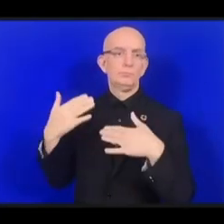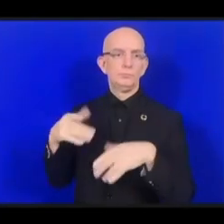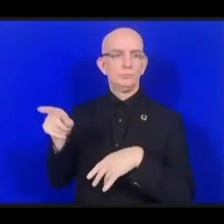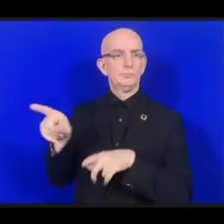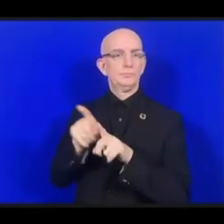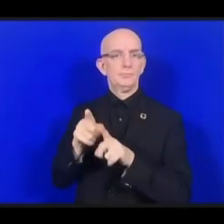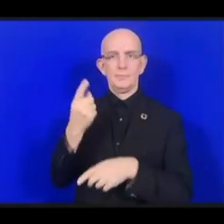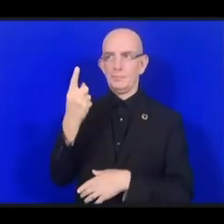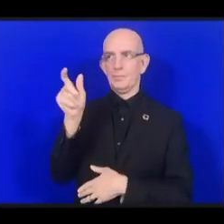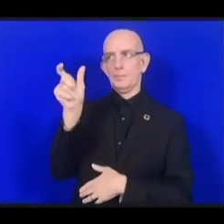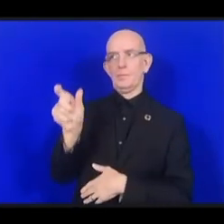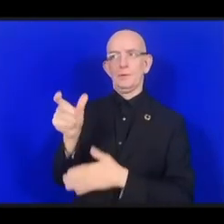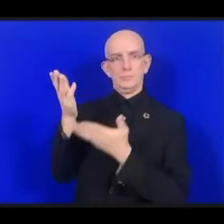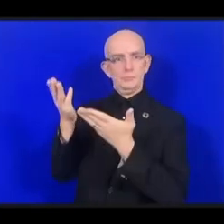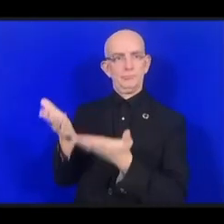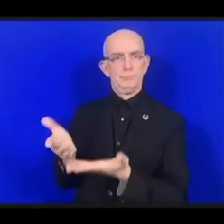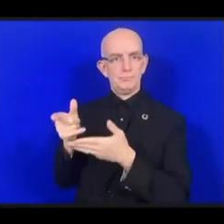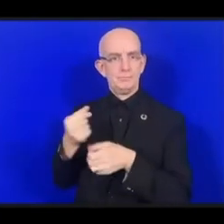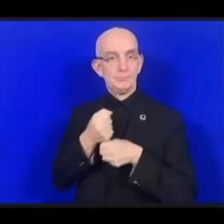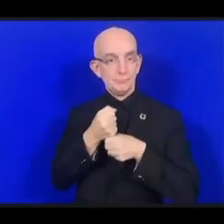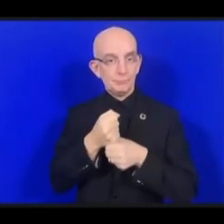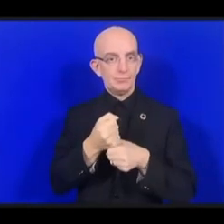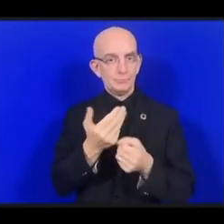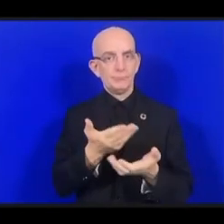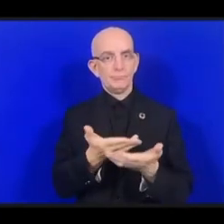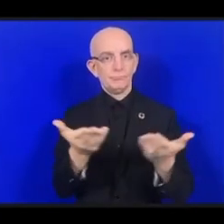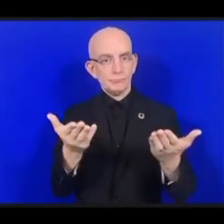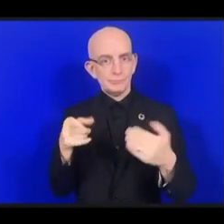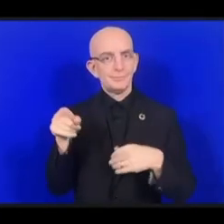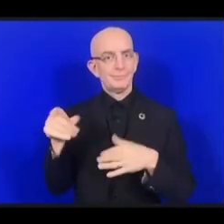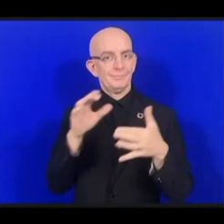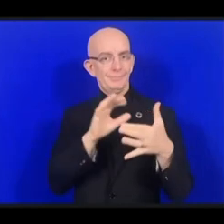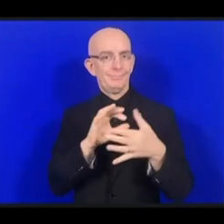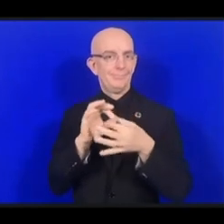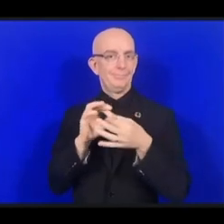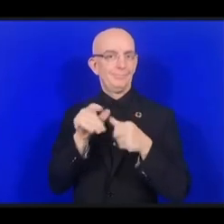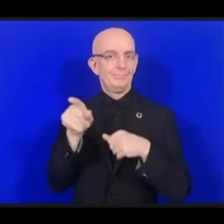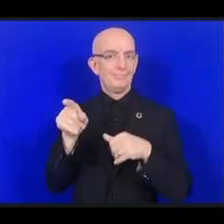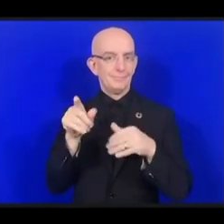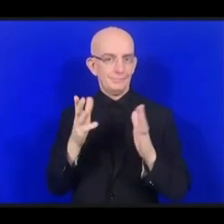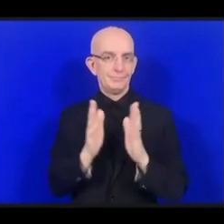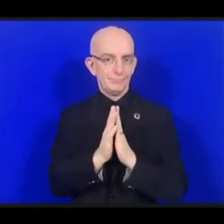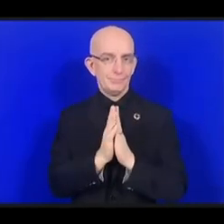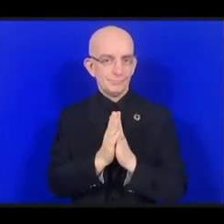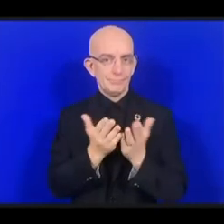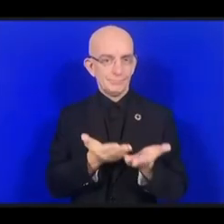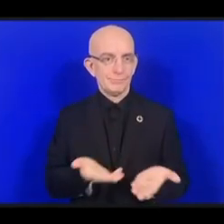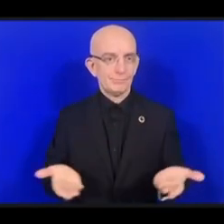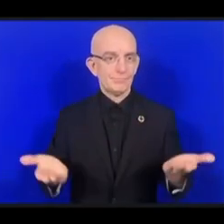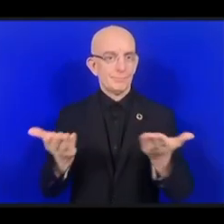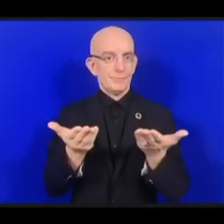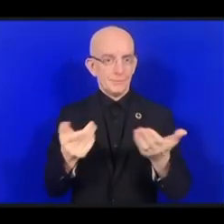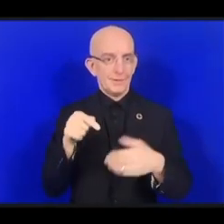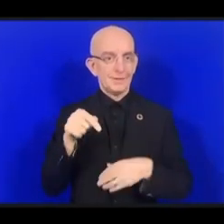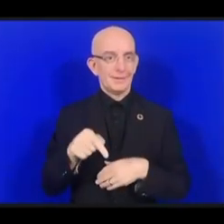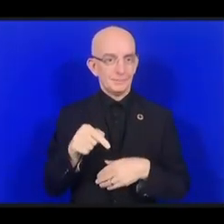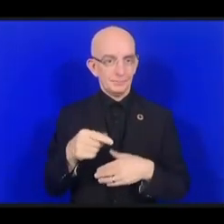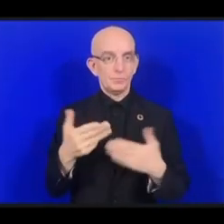日本の年末を飾る風物師として日本で非常に広く知られてい